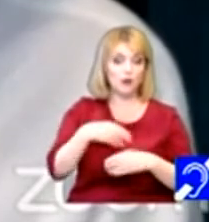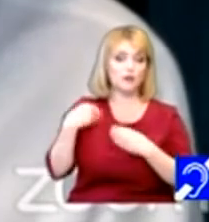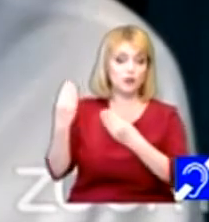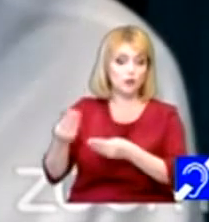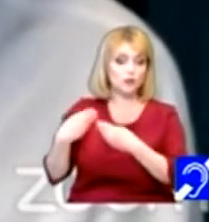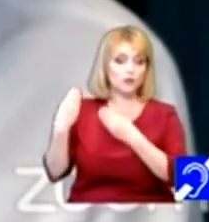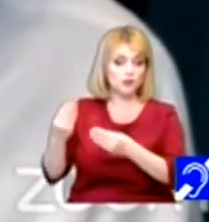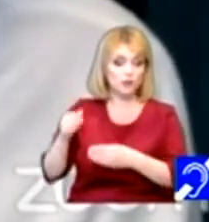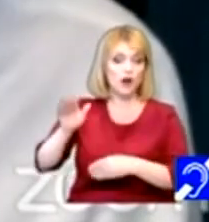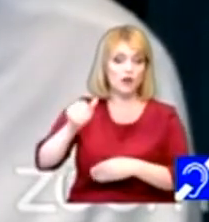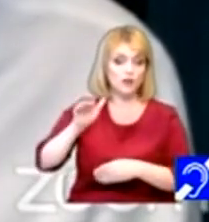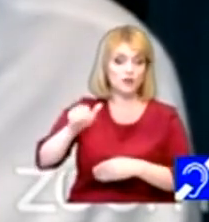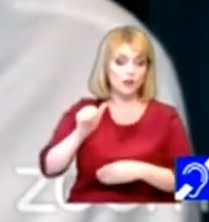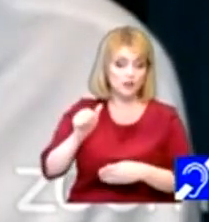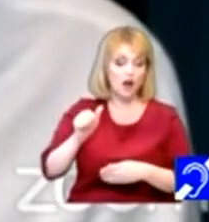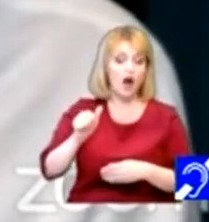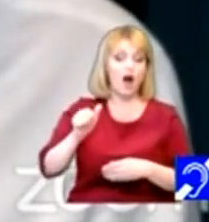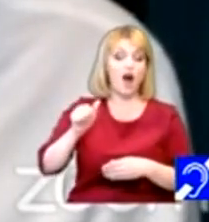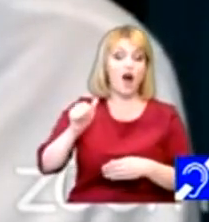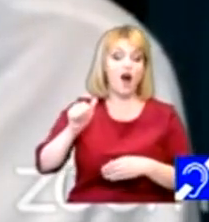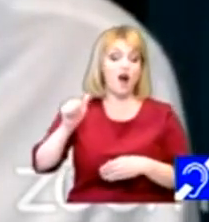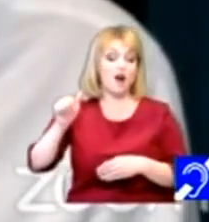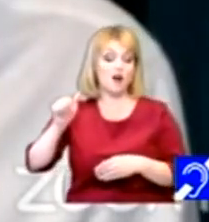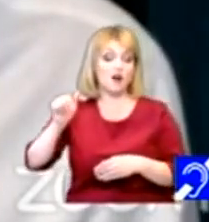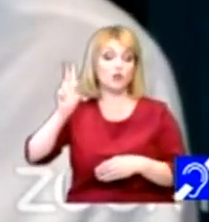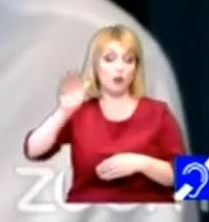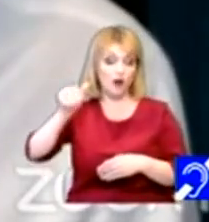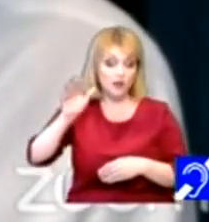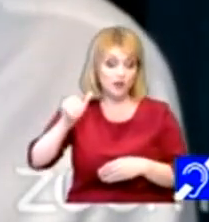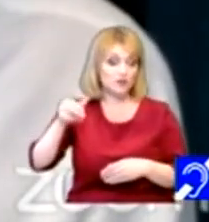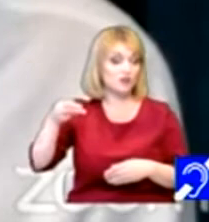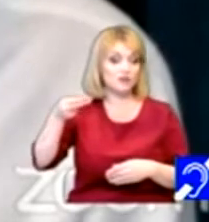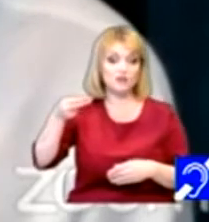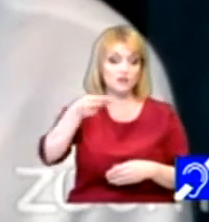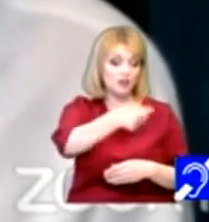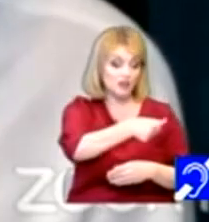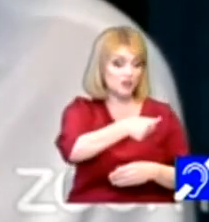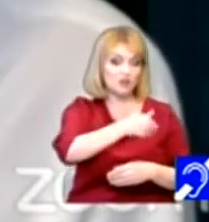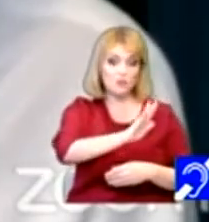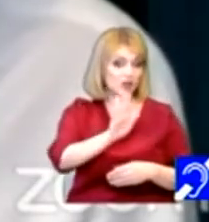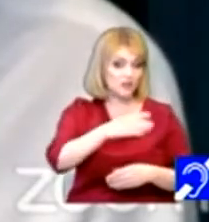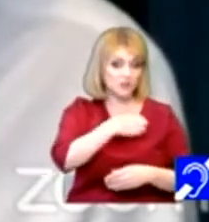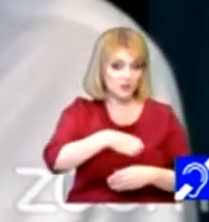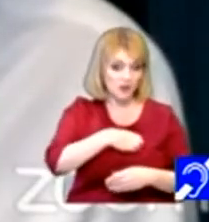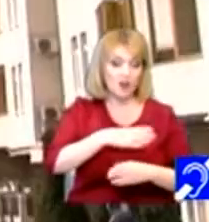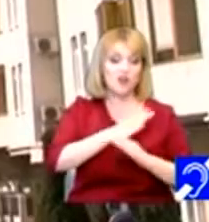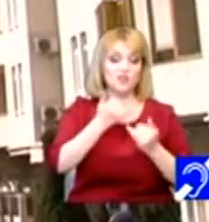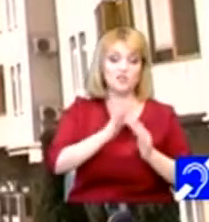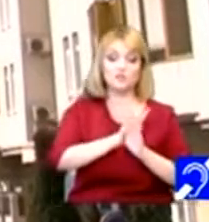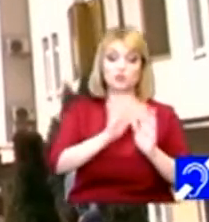primăria, după necesitate, să încaseze atât cât ar trebui să încaseze conform criteriilor și standardelor de